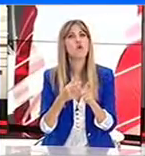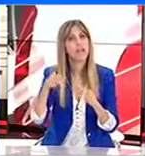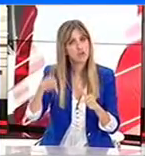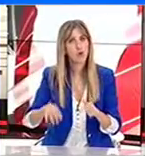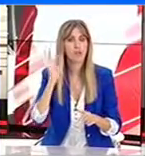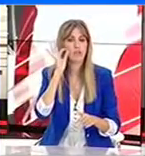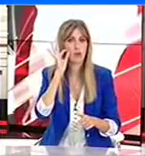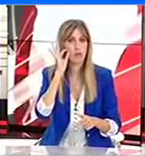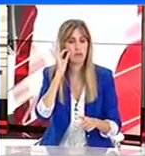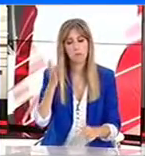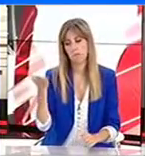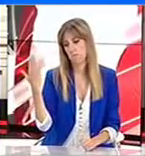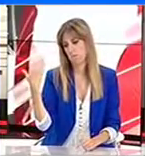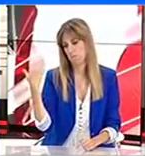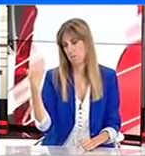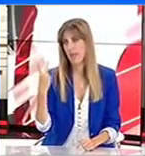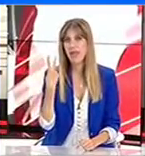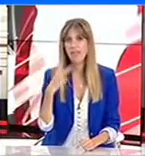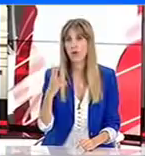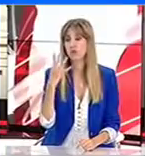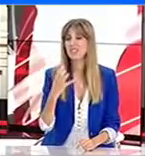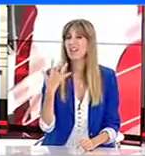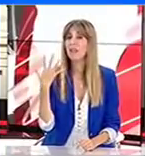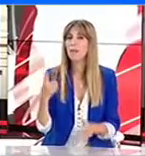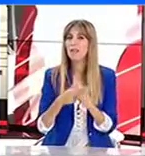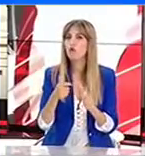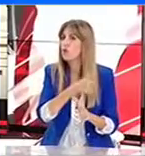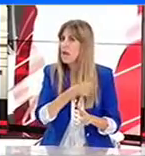245 που ήταν με το προηγούμενο καθεστώς.